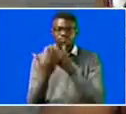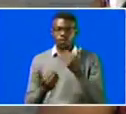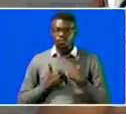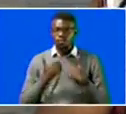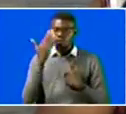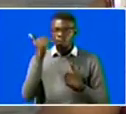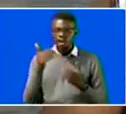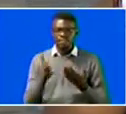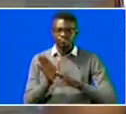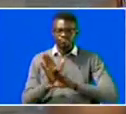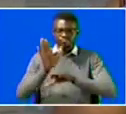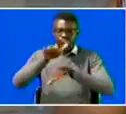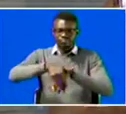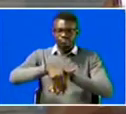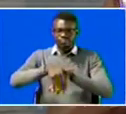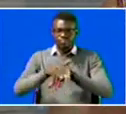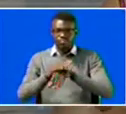lack of sanitary.